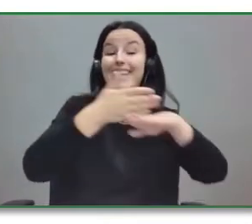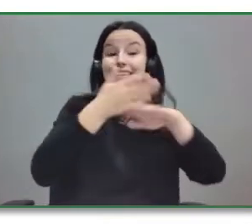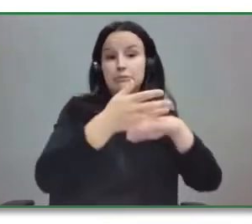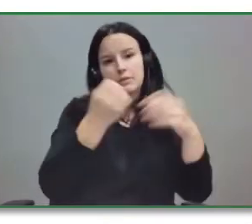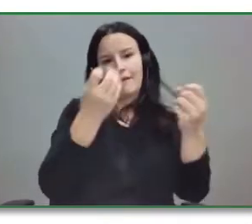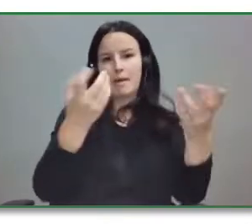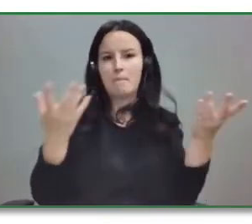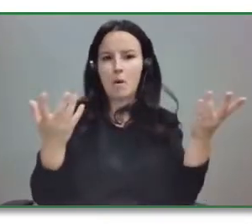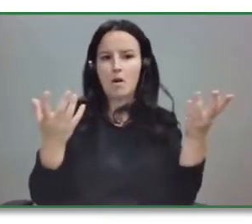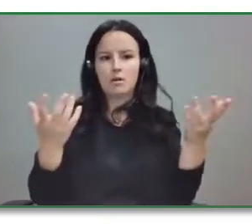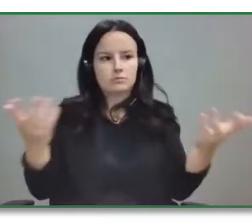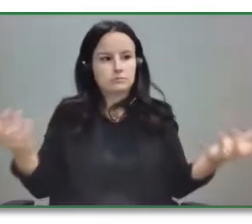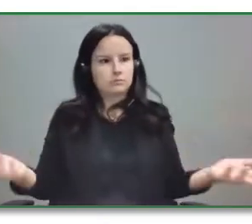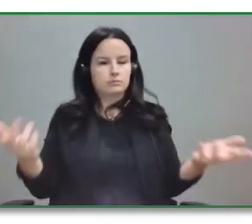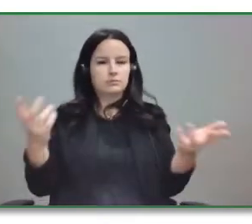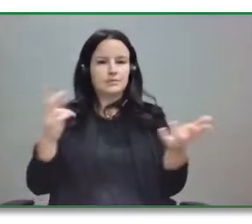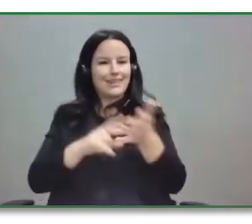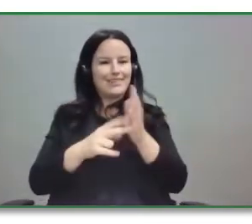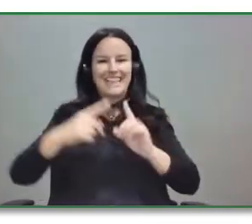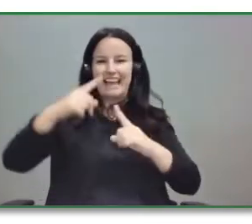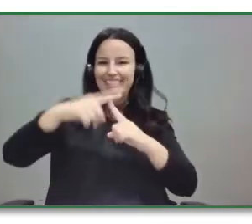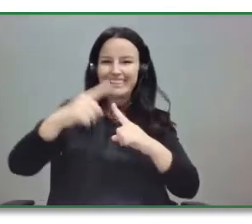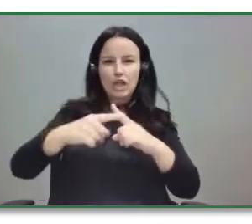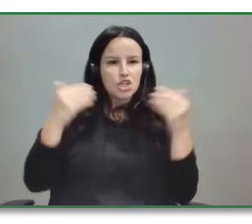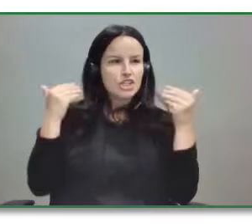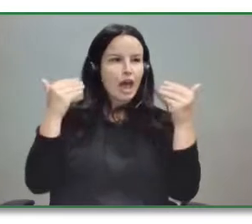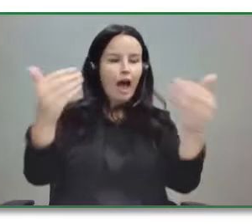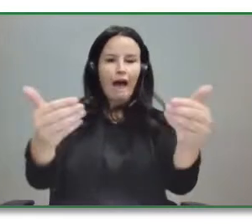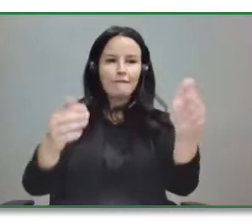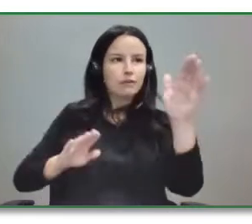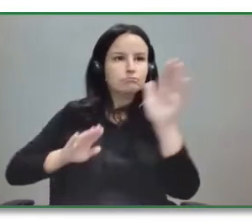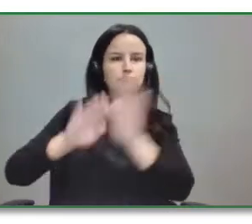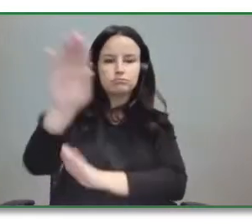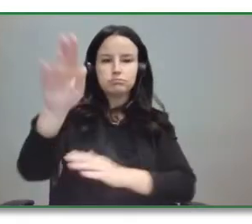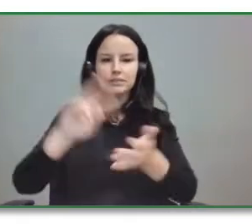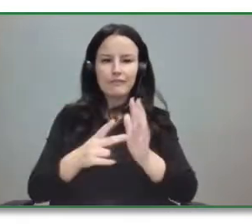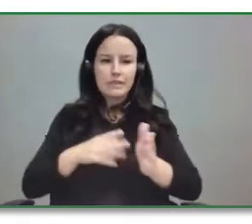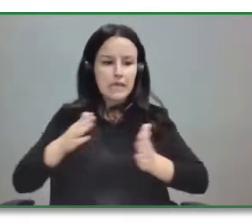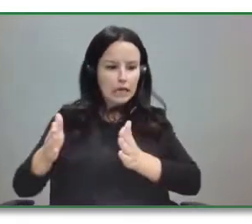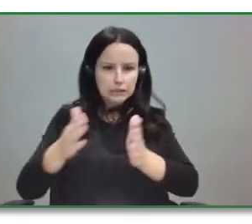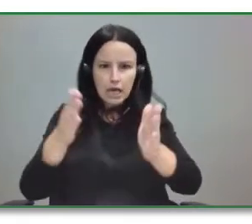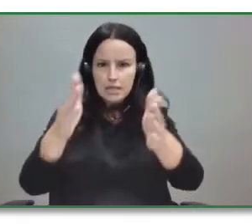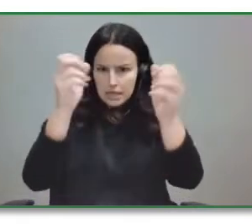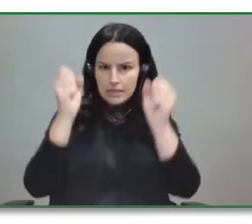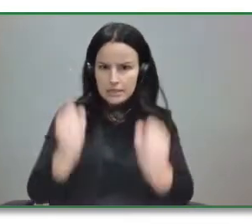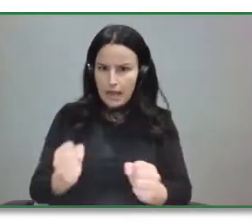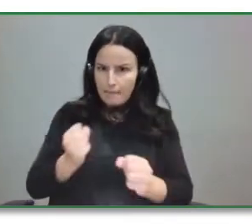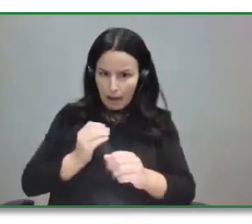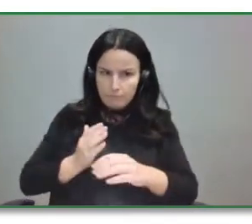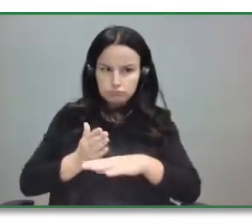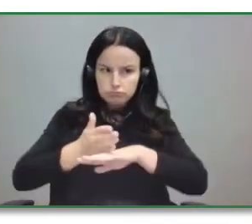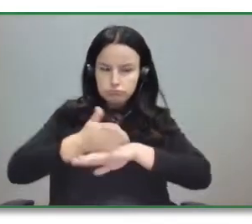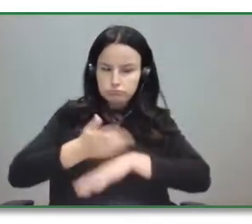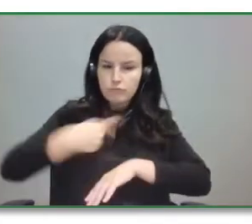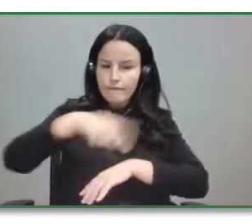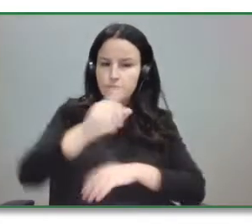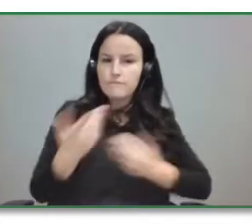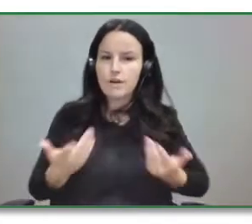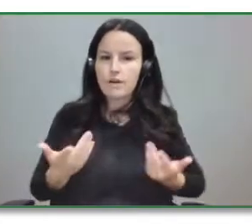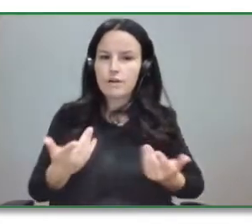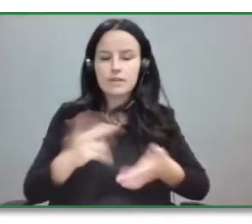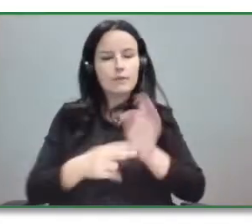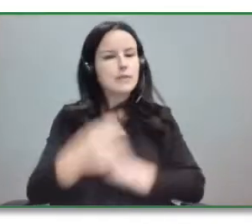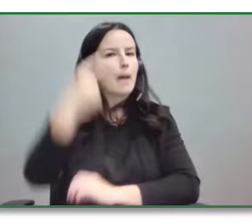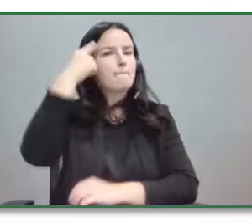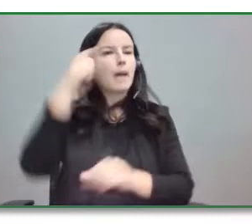évolue rapidement et avec elle, les types de sentiers que les personnes peuvent emprunter. Donc, il faut penser au-delà de